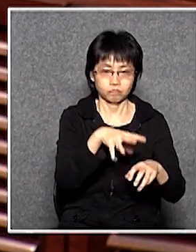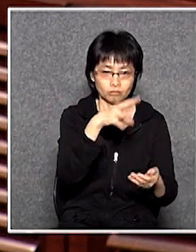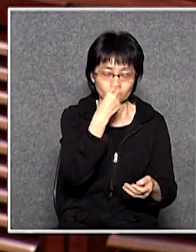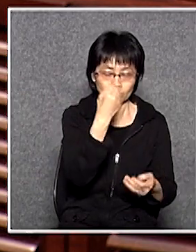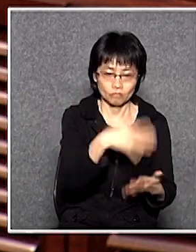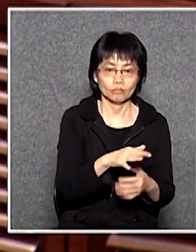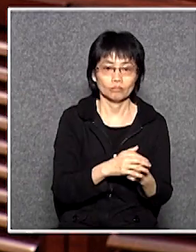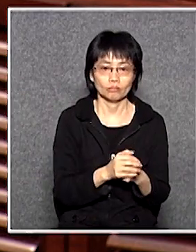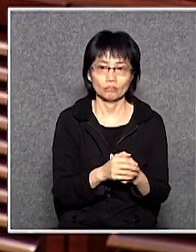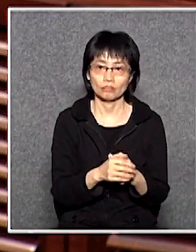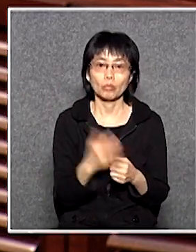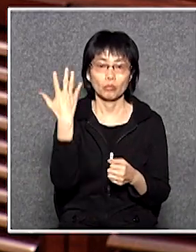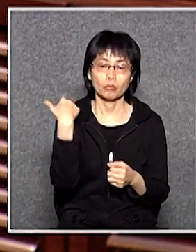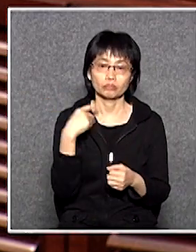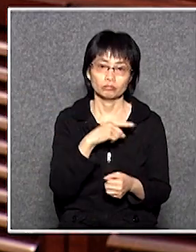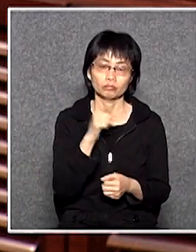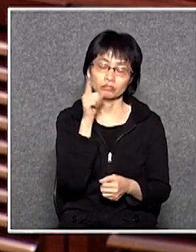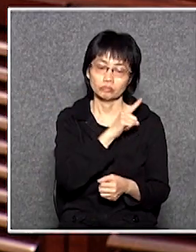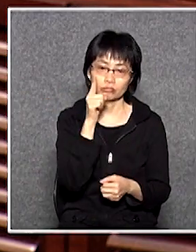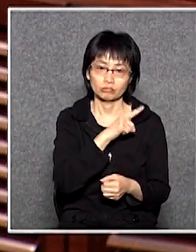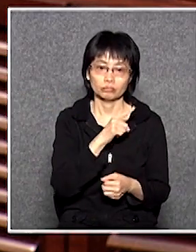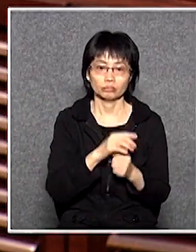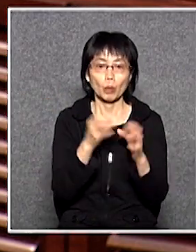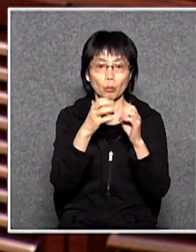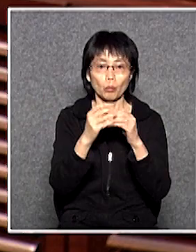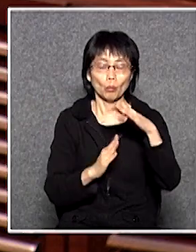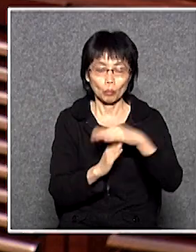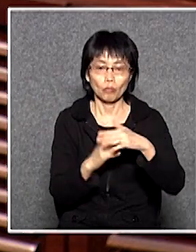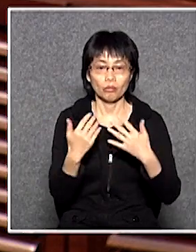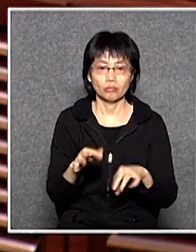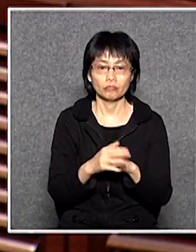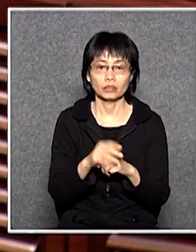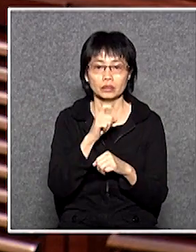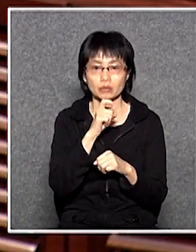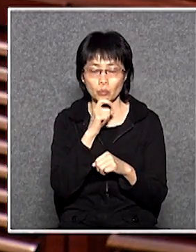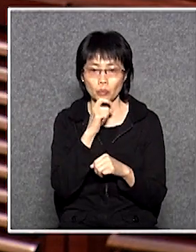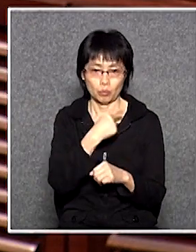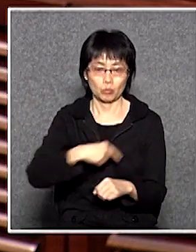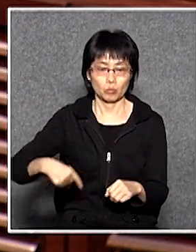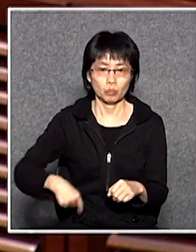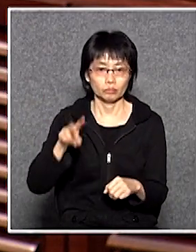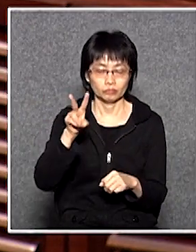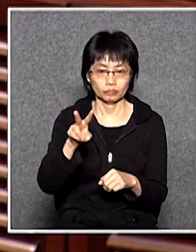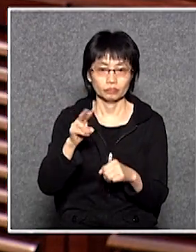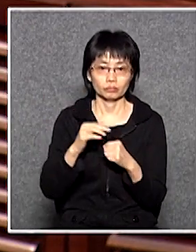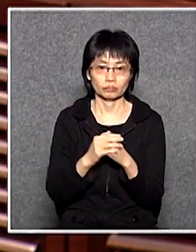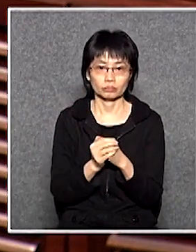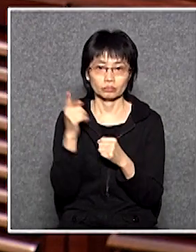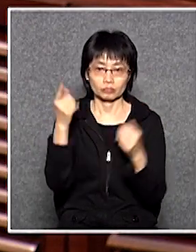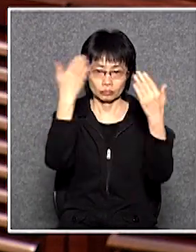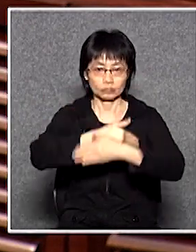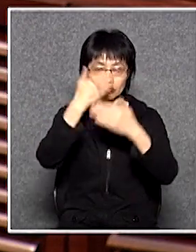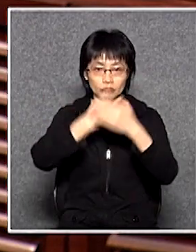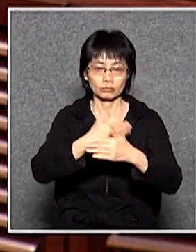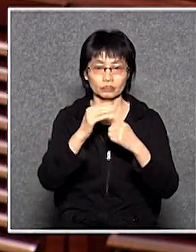期流會之後啦，我哋睇到阿長毛議員同埋阿陳志全議員喺電視機前面